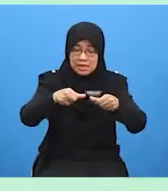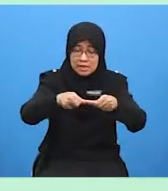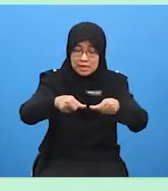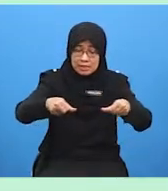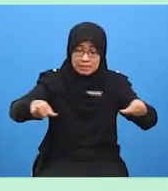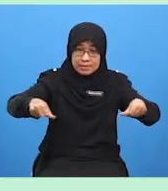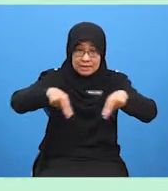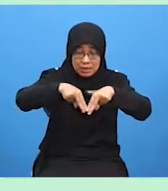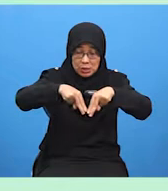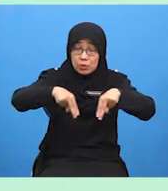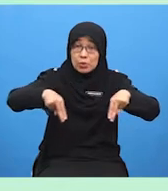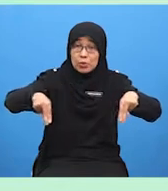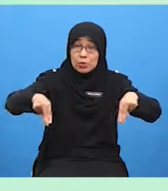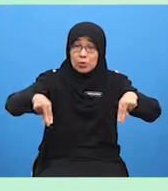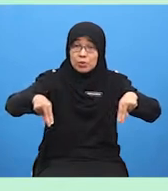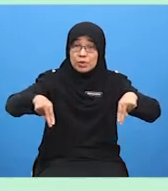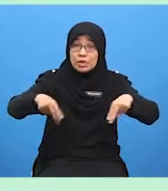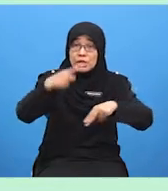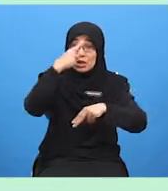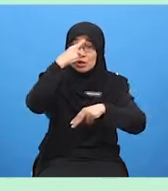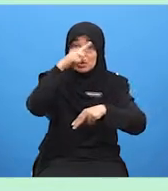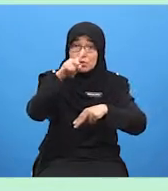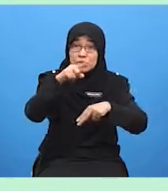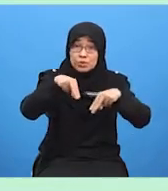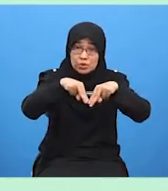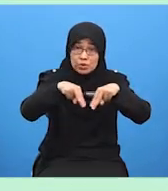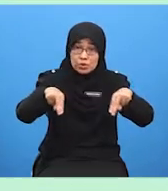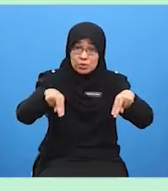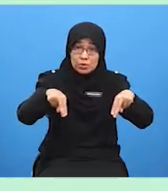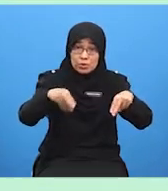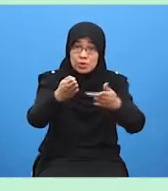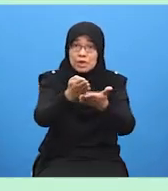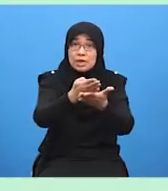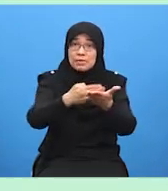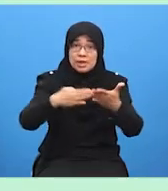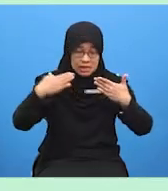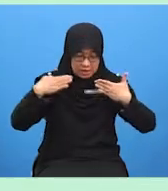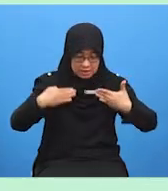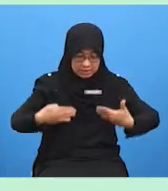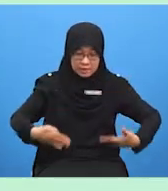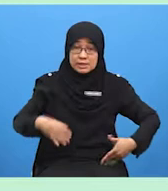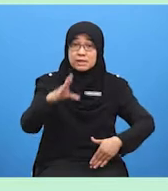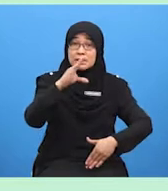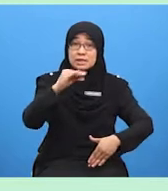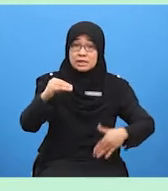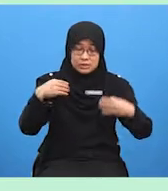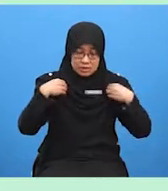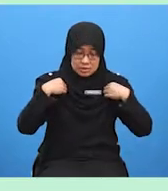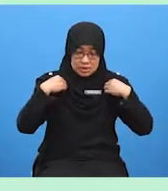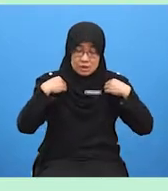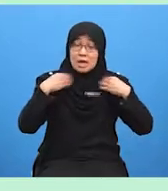Betul, pita pengukur. Fungsinya ialah untuk mengukur pada bahagian badan dan juga